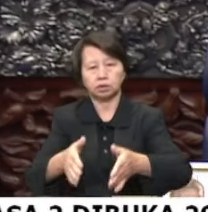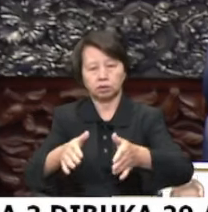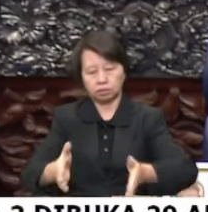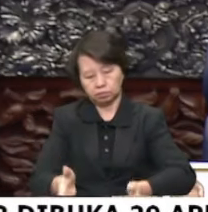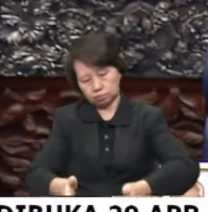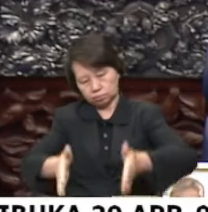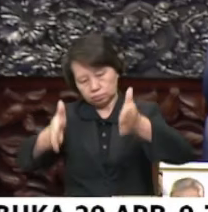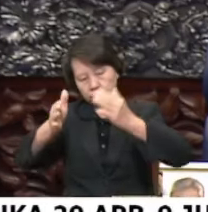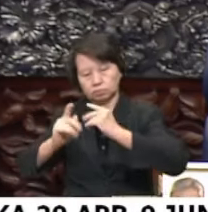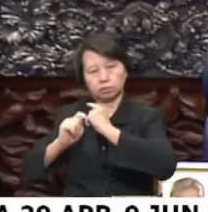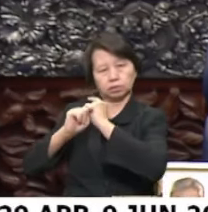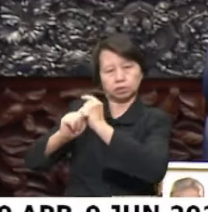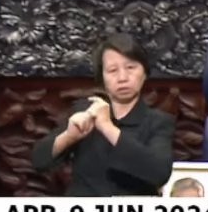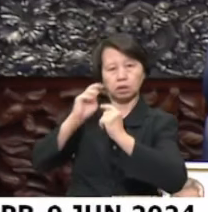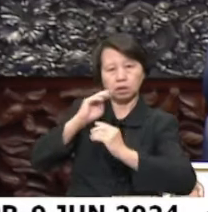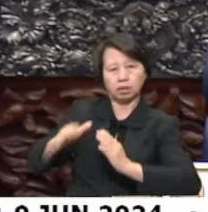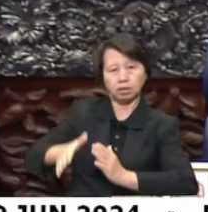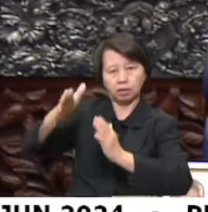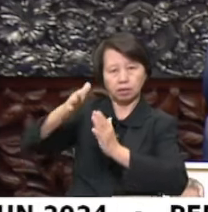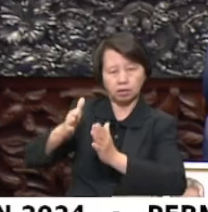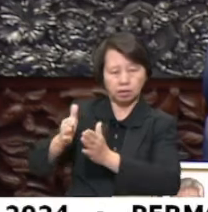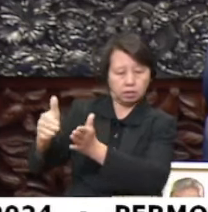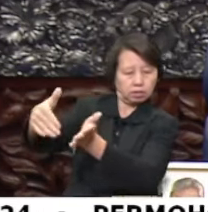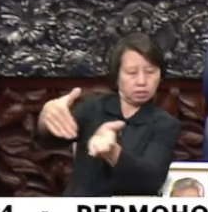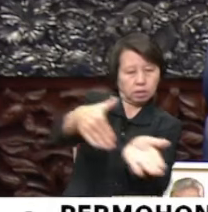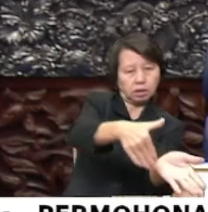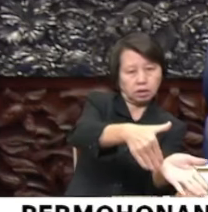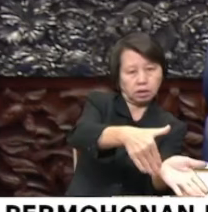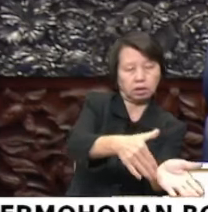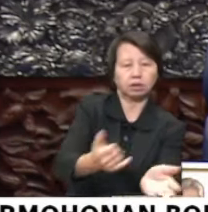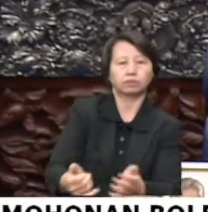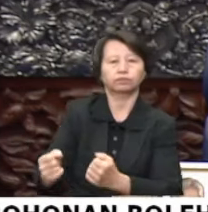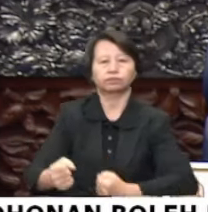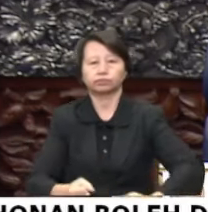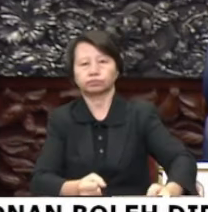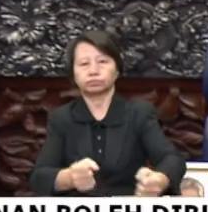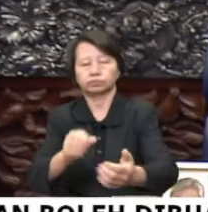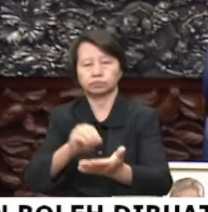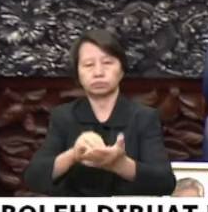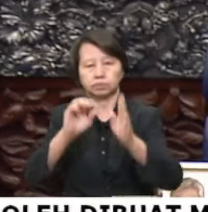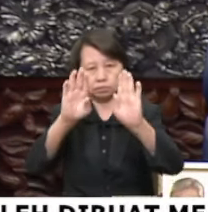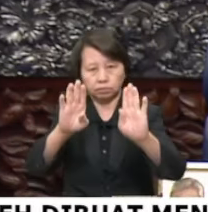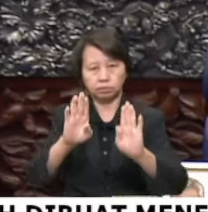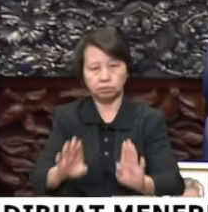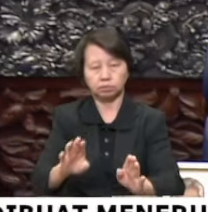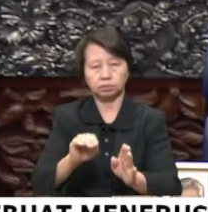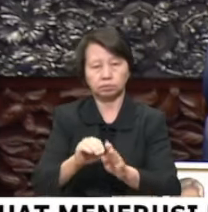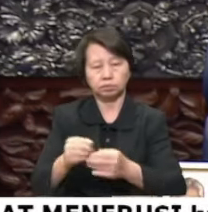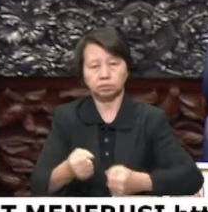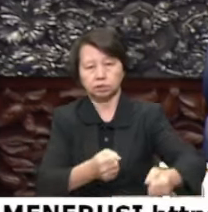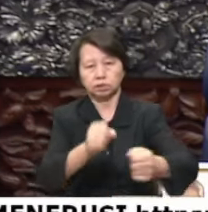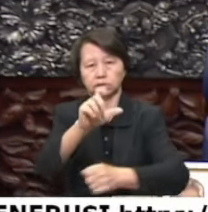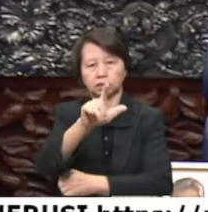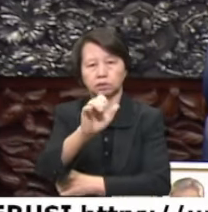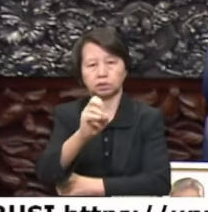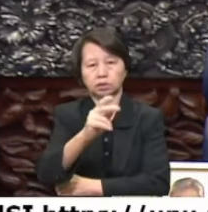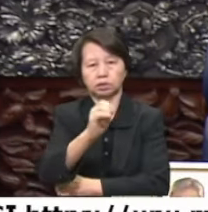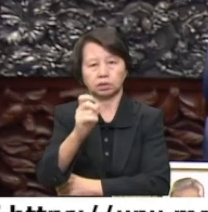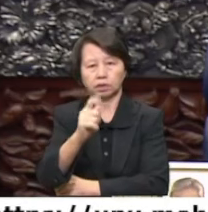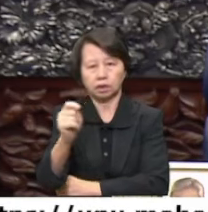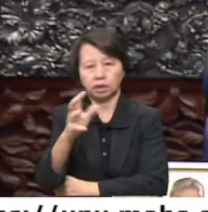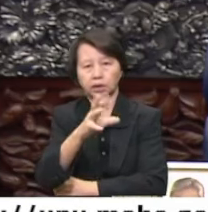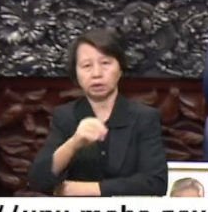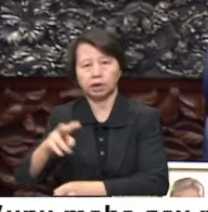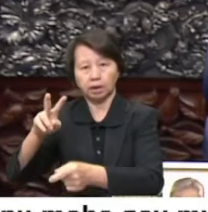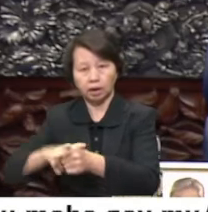tembok penahan banjir, lencongan dan sebagainya. Sungai utama di Parlimen Bangi adalah Sungai Langat dan Sungai Kelang. Sungai Langat